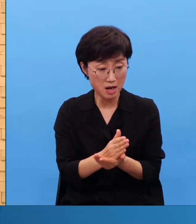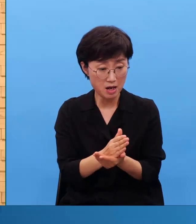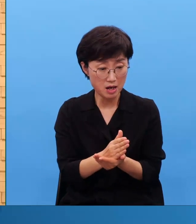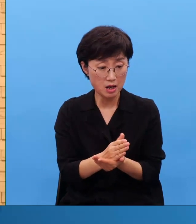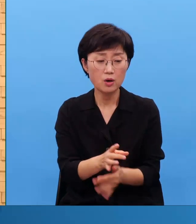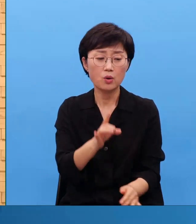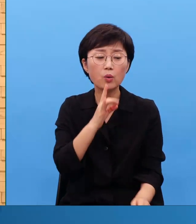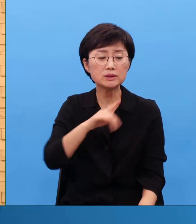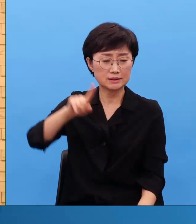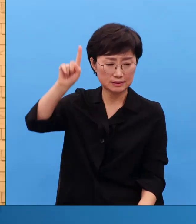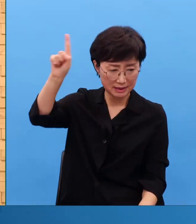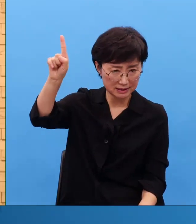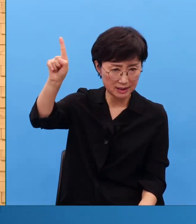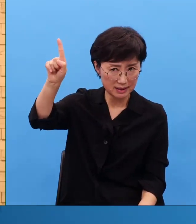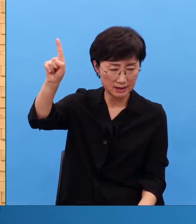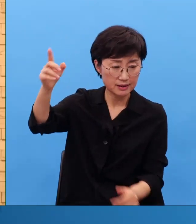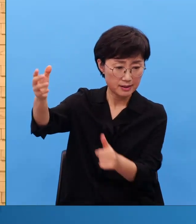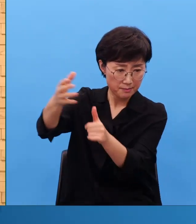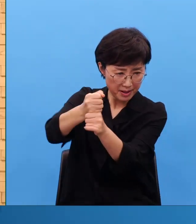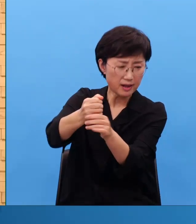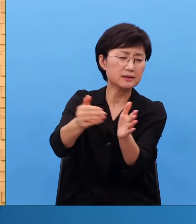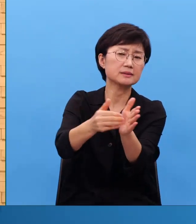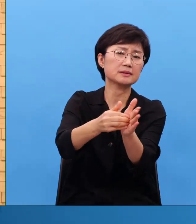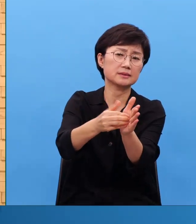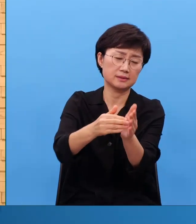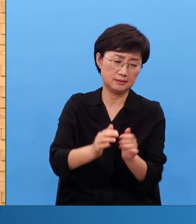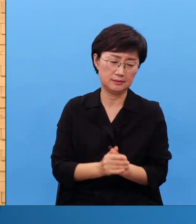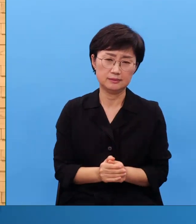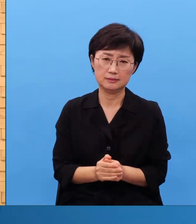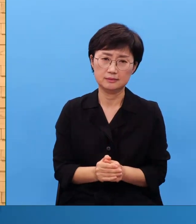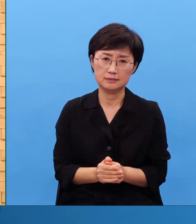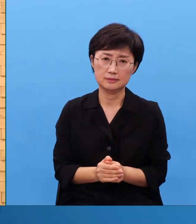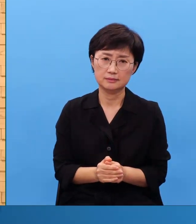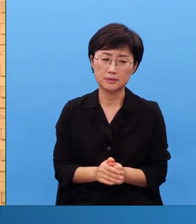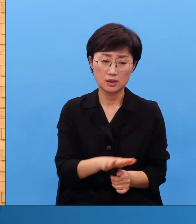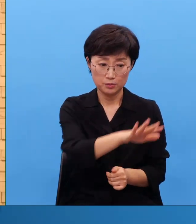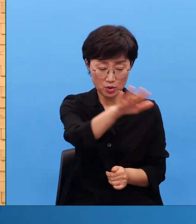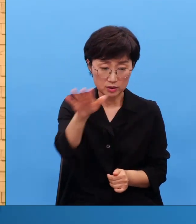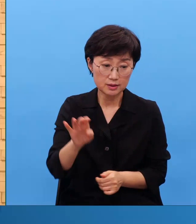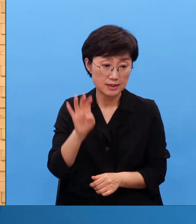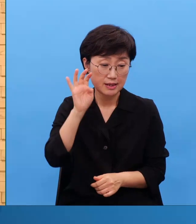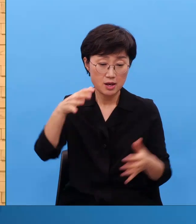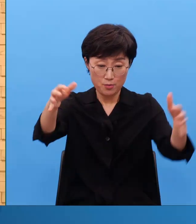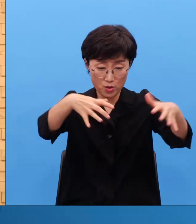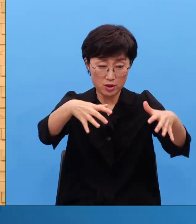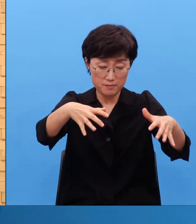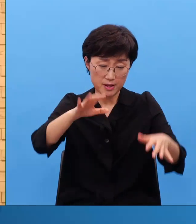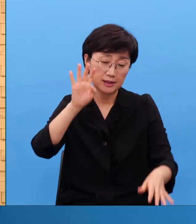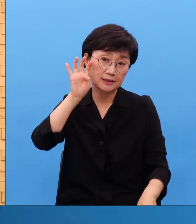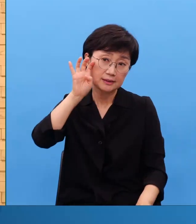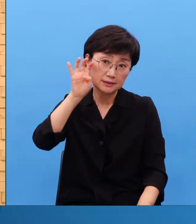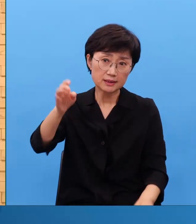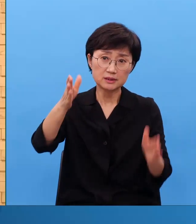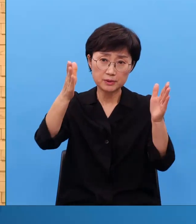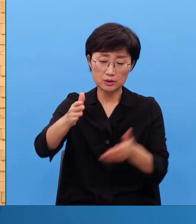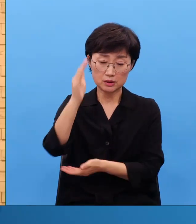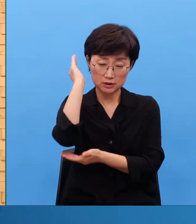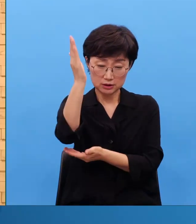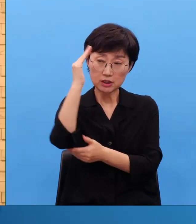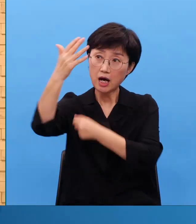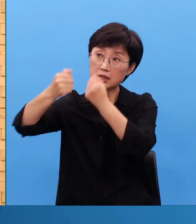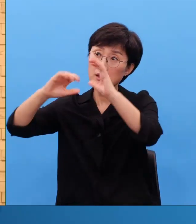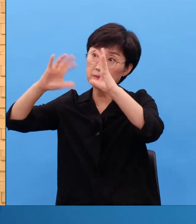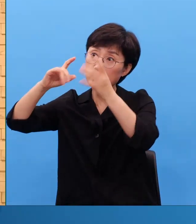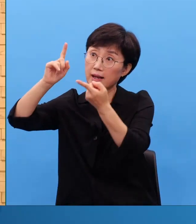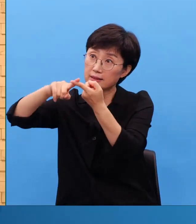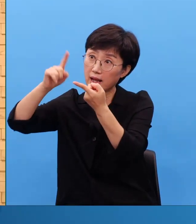오직 그래서. You don't need anything else, but only this. 그러면서요. 40일 동안을 하나님 나라에 대한 설명을 계속해요.